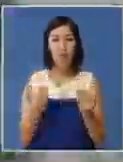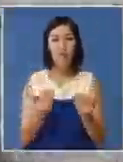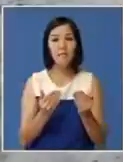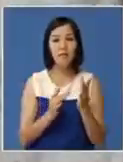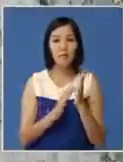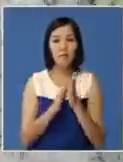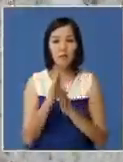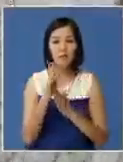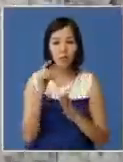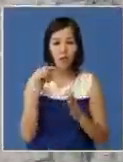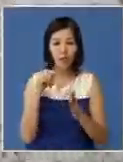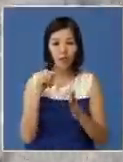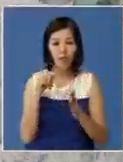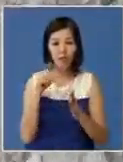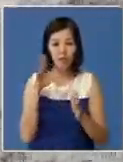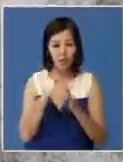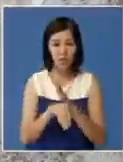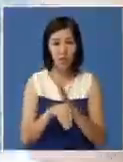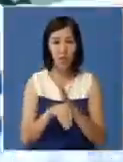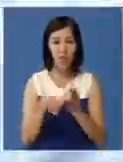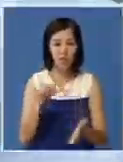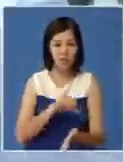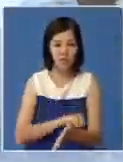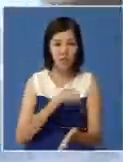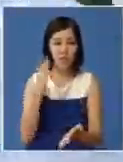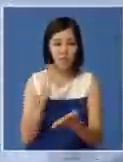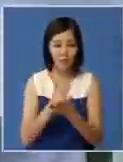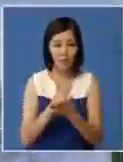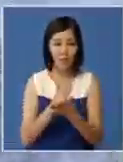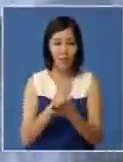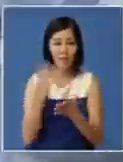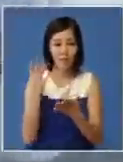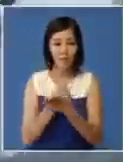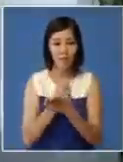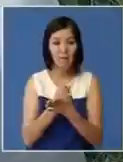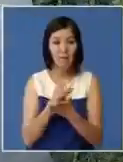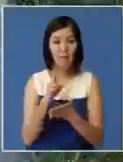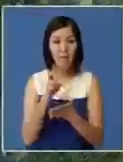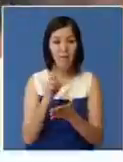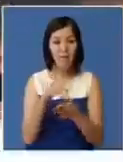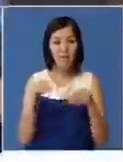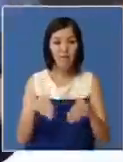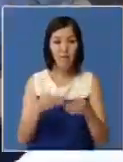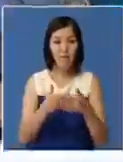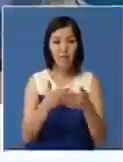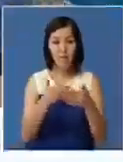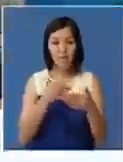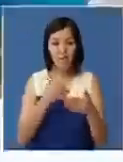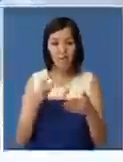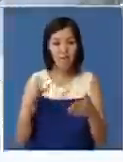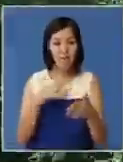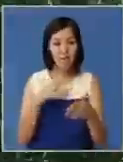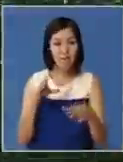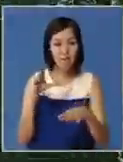өсімдік құрамында есірткінің бар екені анықталған. Айта кету керек, Көксу ауданынан мұндай қарасоралы бақшаның әшкерленуі бірінші рет